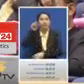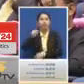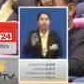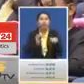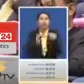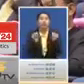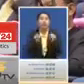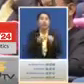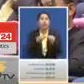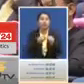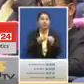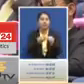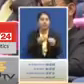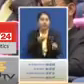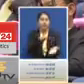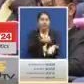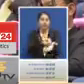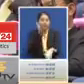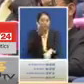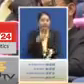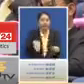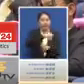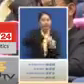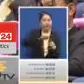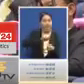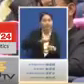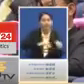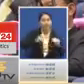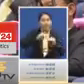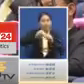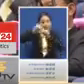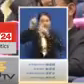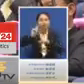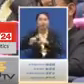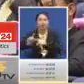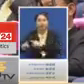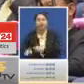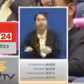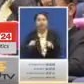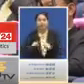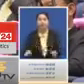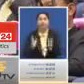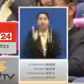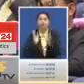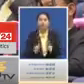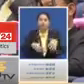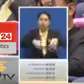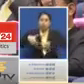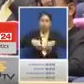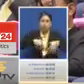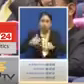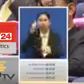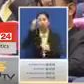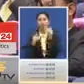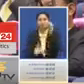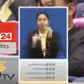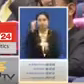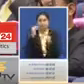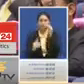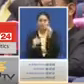มหาภาคตัวเลขขยายตัวทางเศรษฐกิจแต่การกระจายรายได้ความเหลื่อมล้ำต่ำสูง